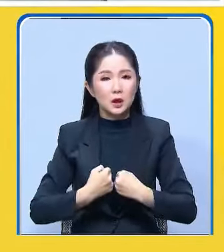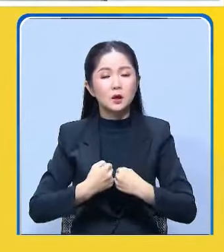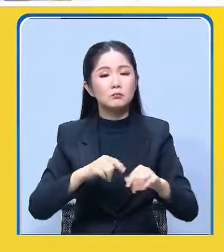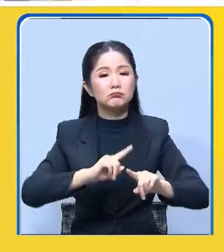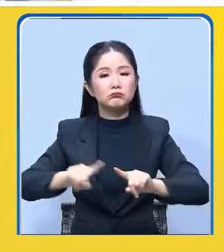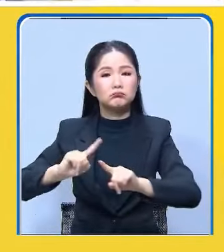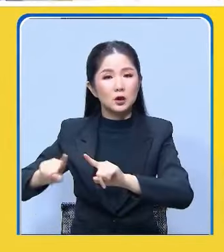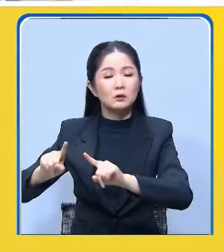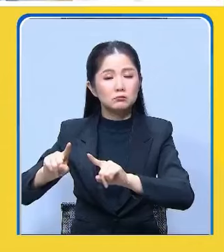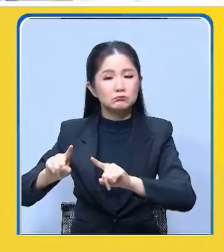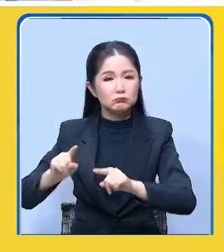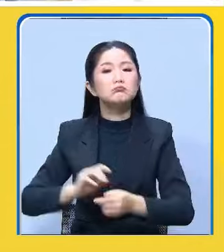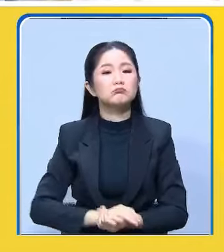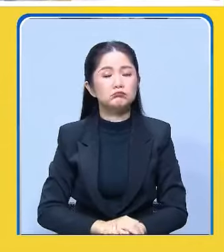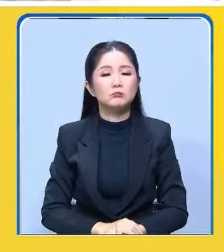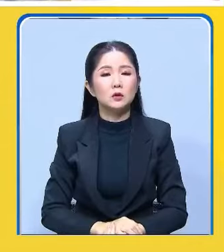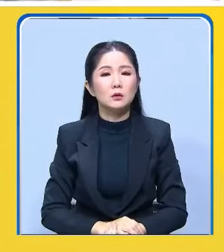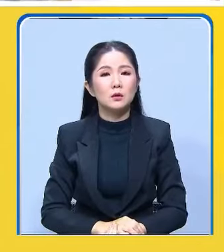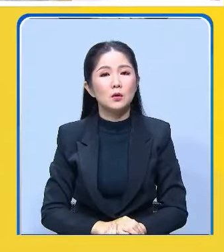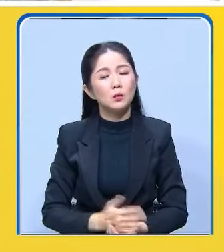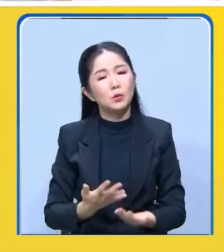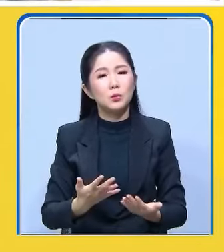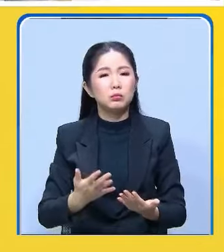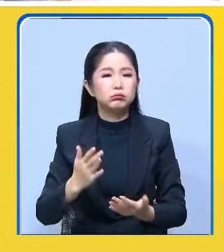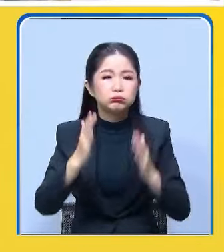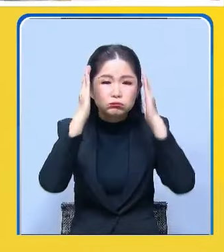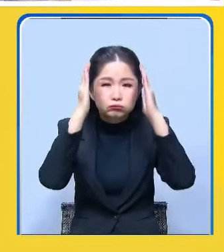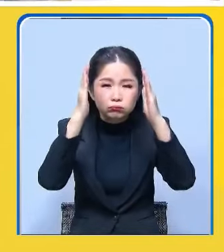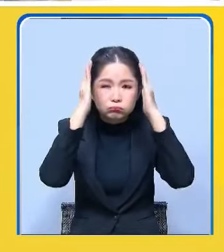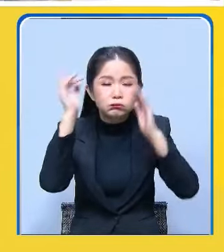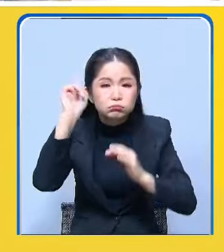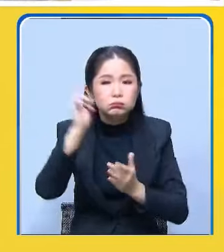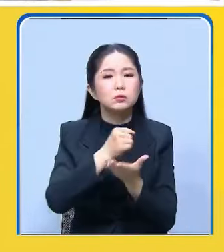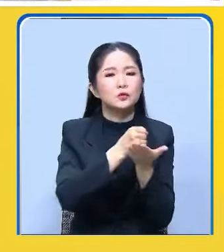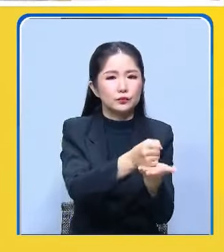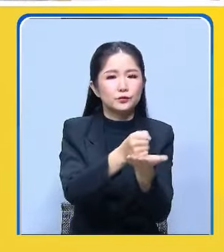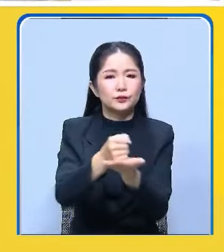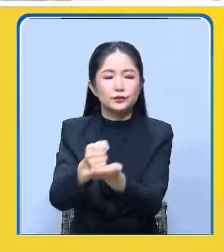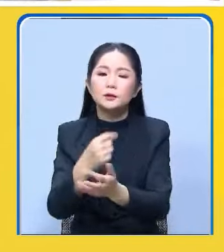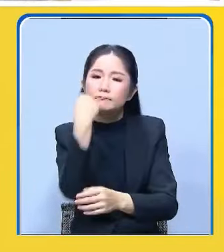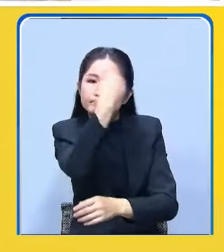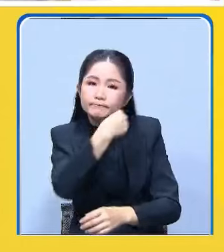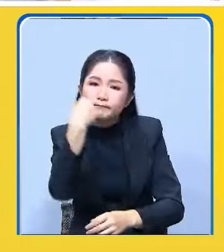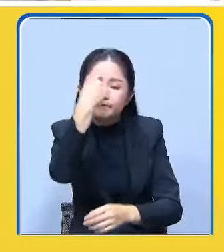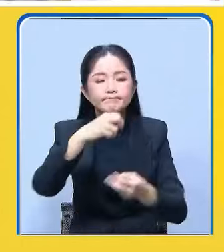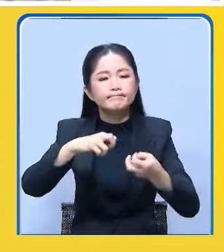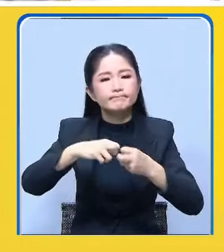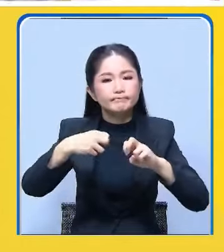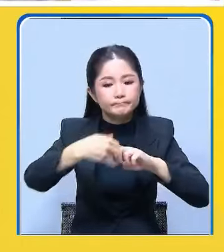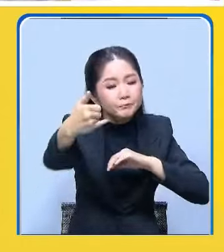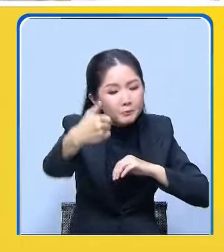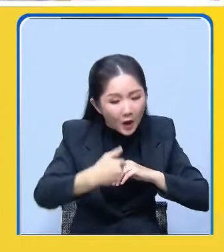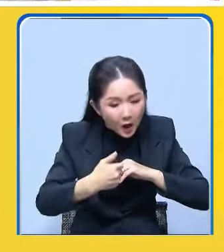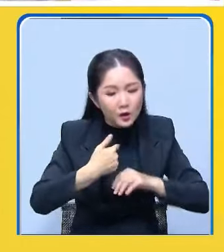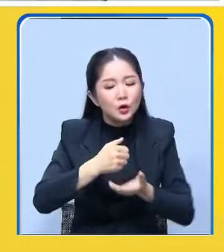รก็แล้วแต่ที่เขาพูดมาเมื่อสักครู่นี้เจตนาของพวกเขาบอกเขาต้องการจะช่วยเหลือคนแล้วถ้าเกิดคนที่เดือดร้อนแล้วก็มาหาเขาแล้วพ้นจากความทุกข์จริง